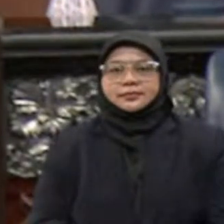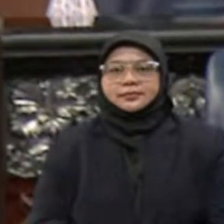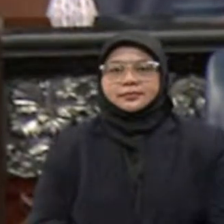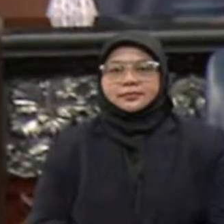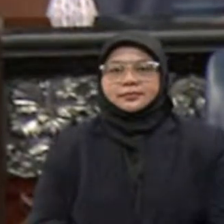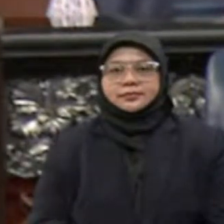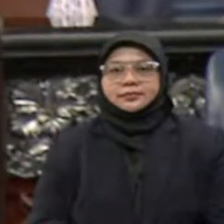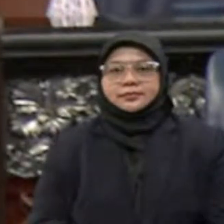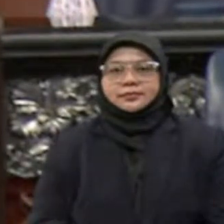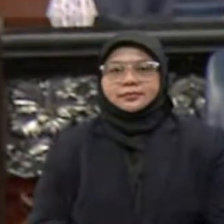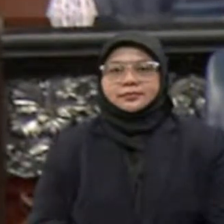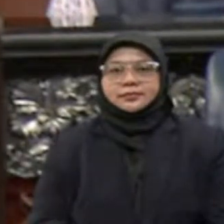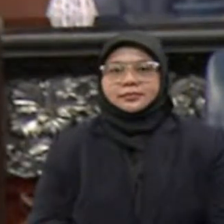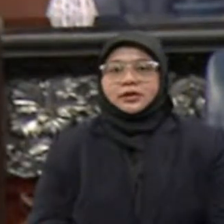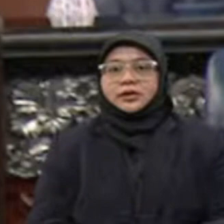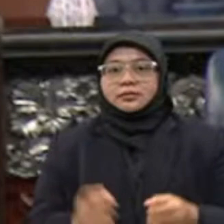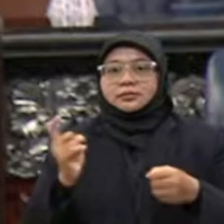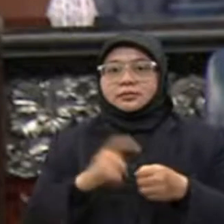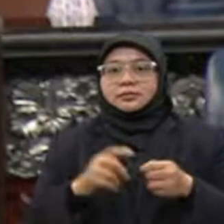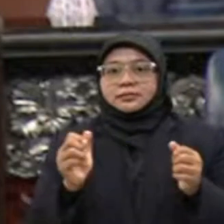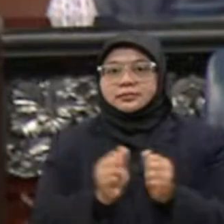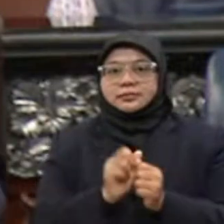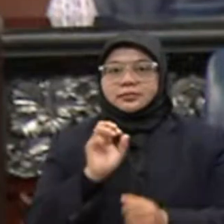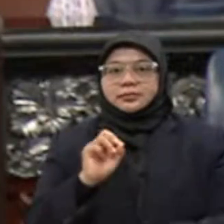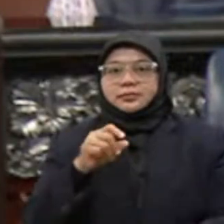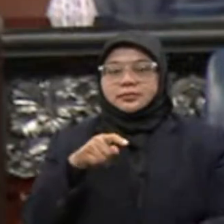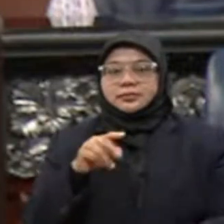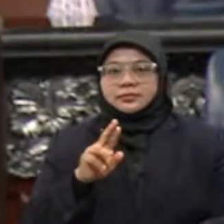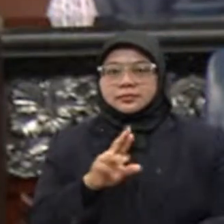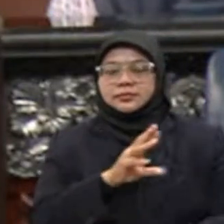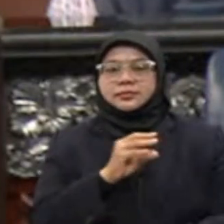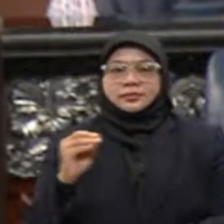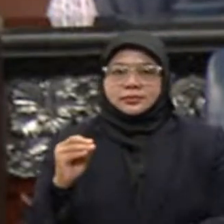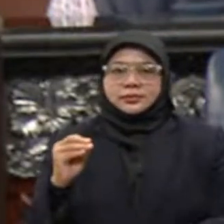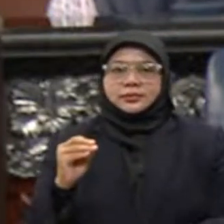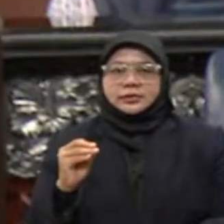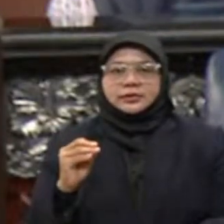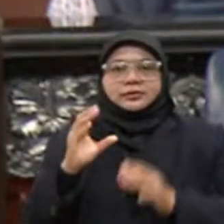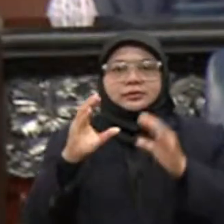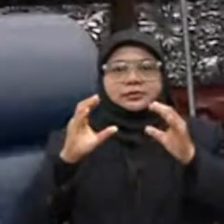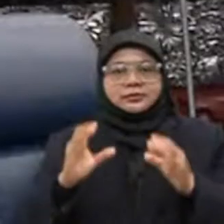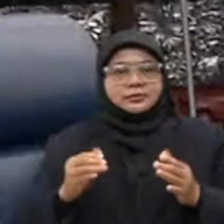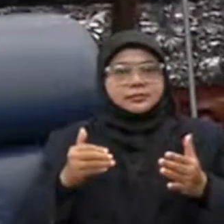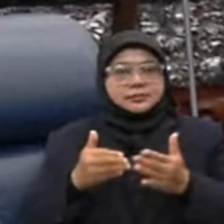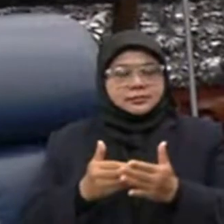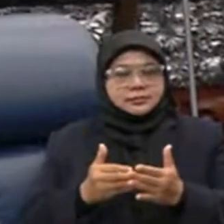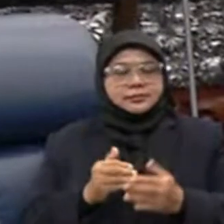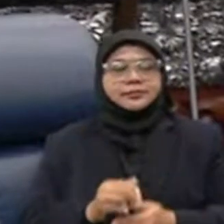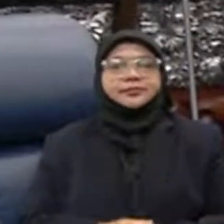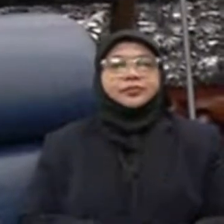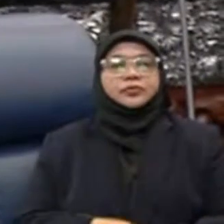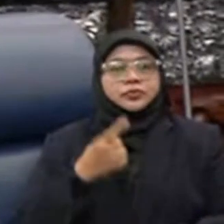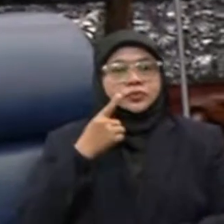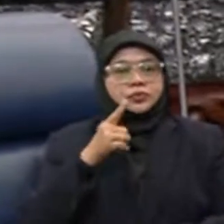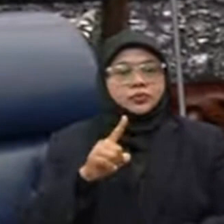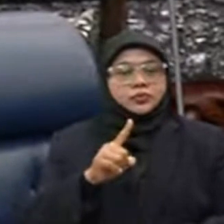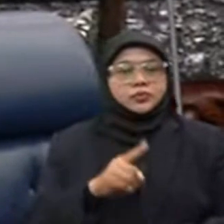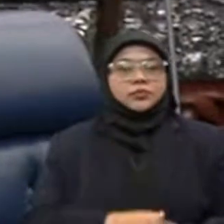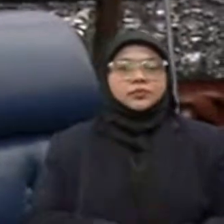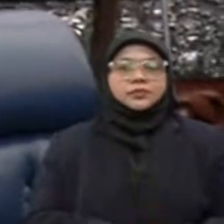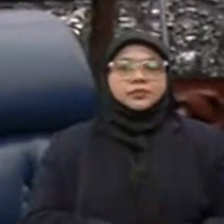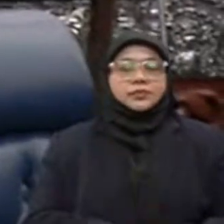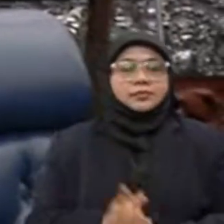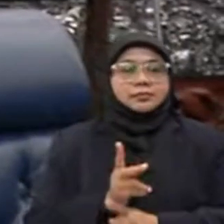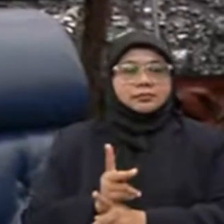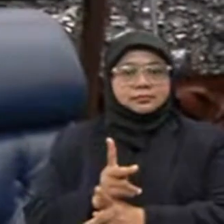berkaitan dengan Muhammad sebut bahwa antara pendekatannya diambil dalam konteks untuk